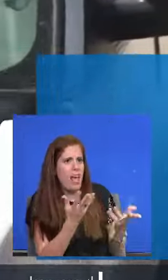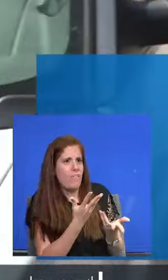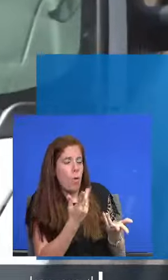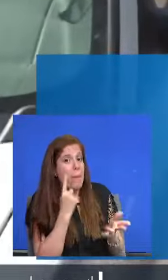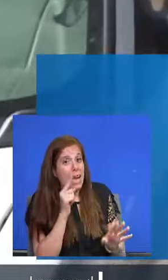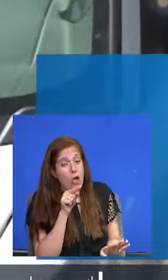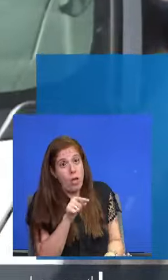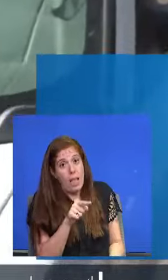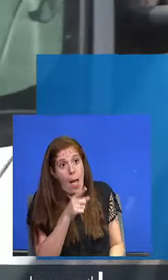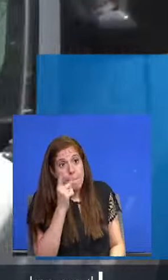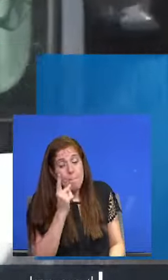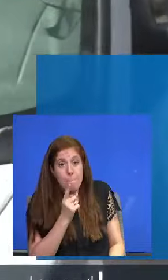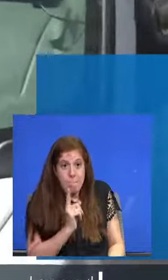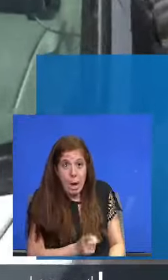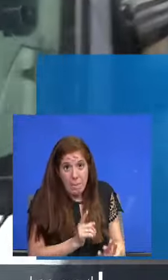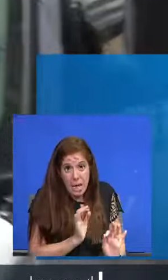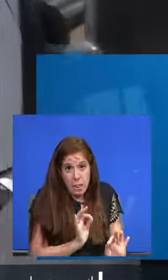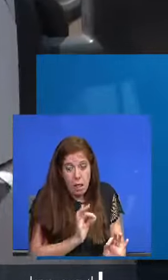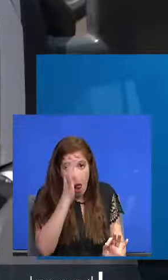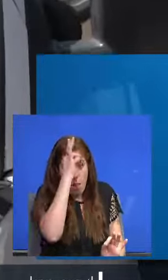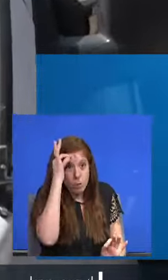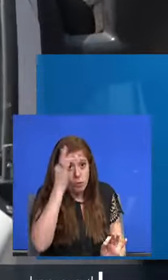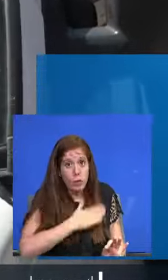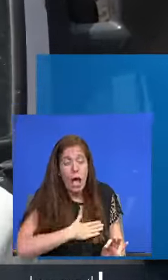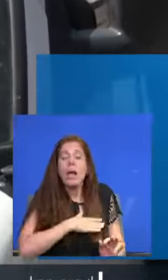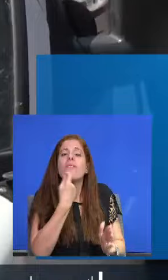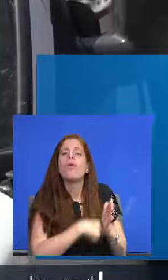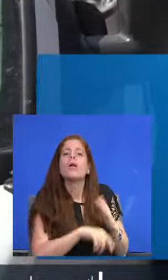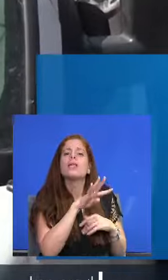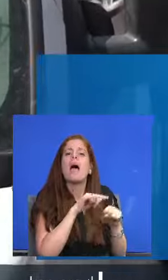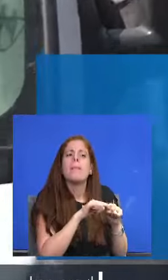שאתה מקפיד על מצוות החג, איפה קנית ארבעת המינים השנה?